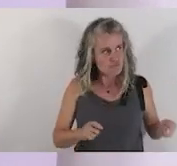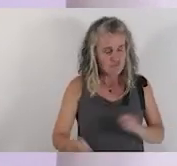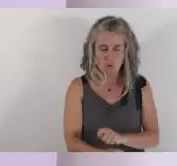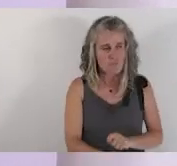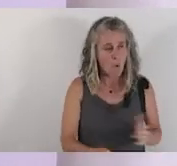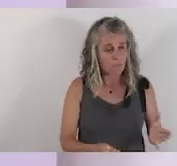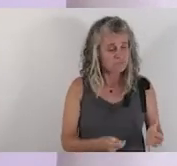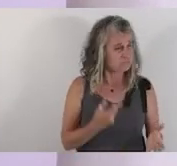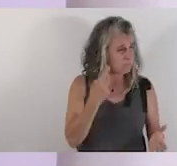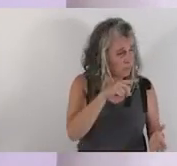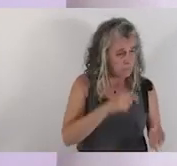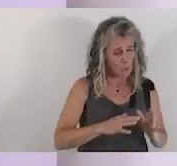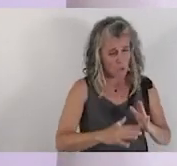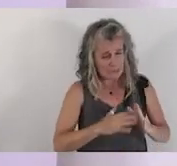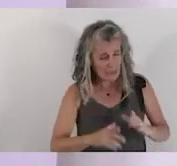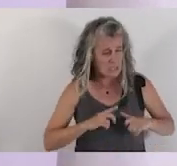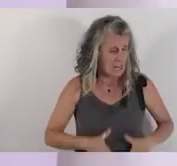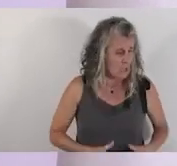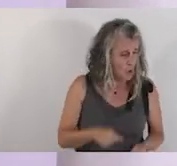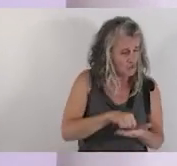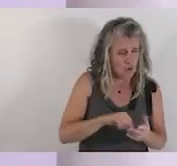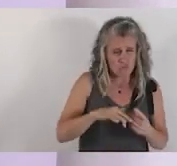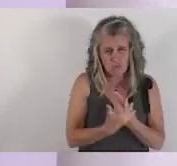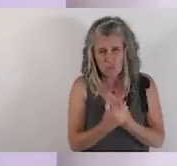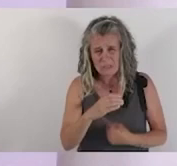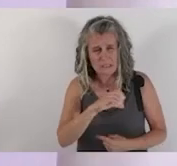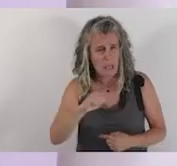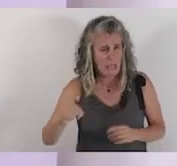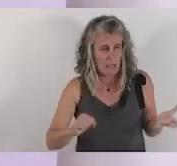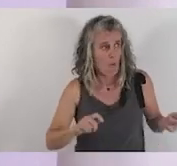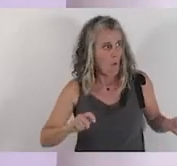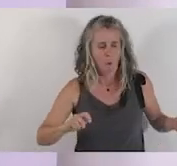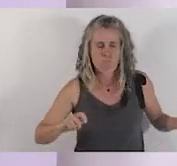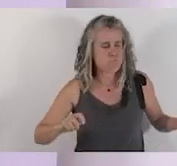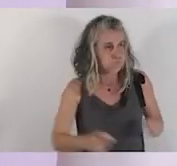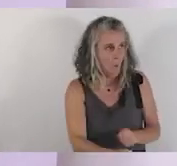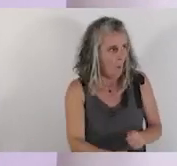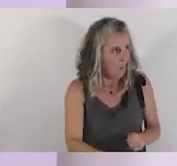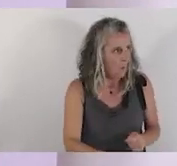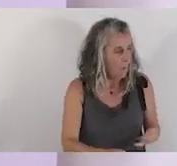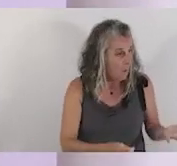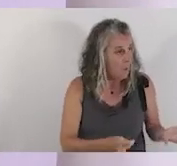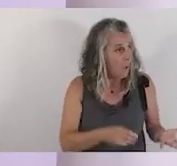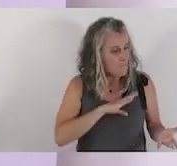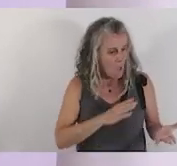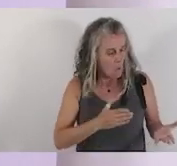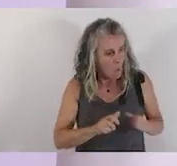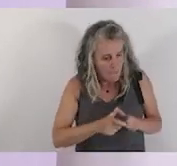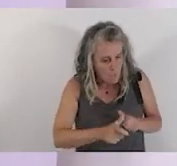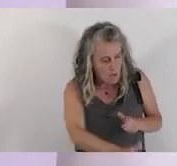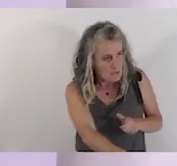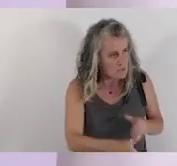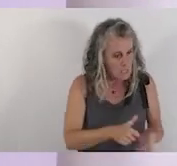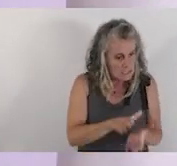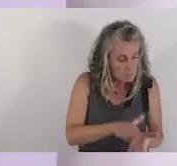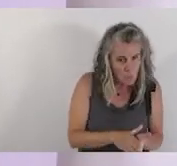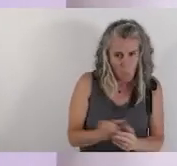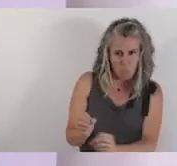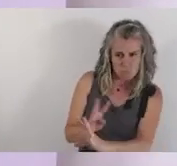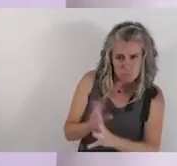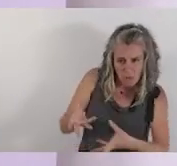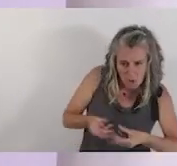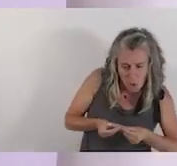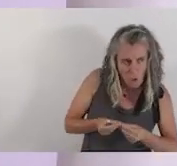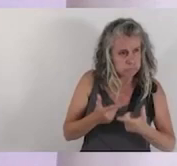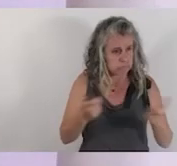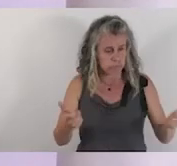crèches, que ce soit pour les écoles, les centres sociaux, les CCAS et ainsi de suite, notamment sur les modalités d'inscription, sur l'accueil du public, sur le fait de se caler